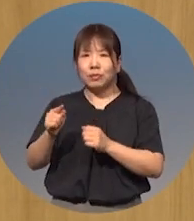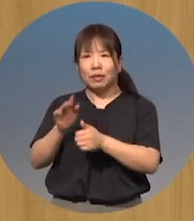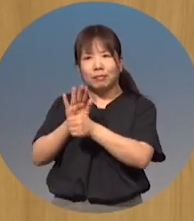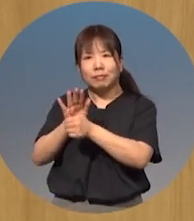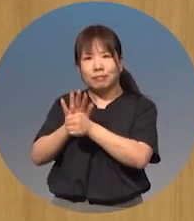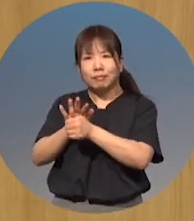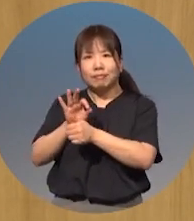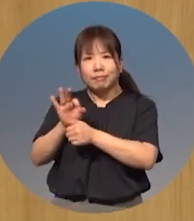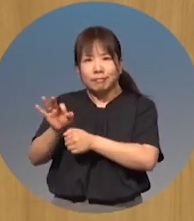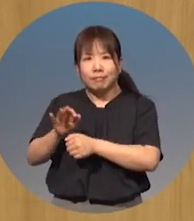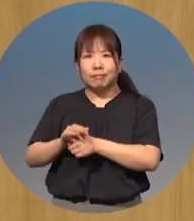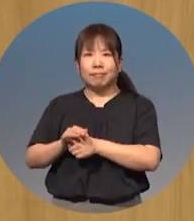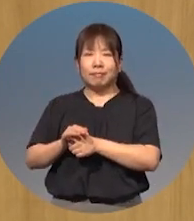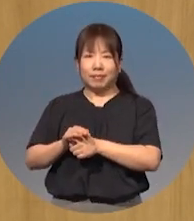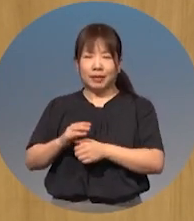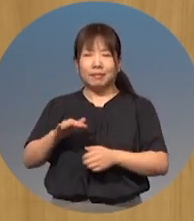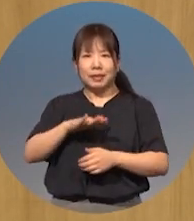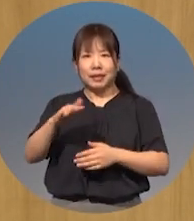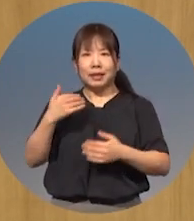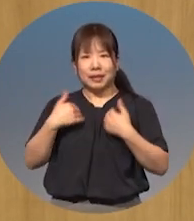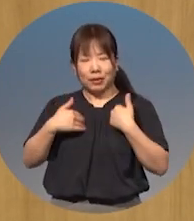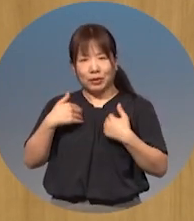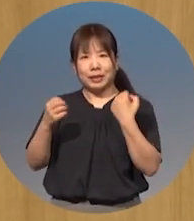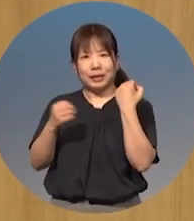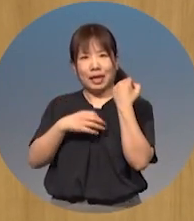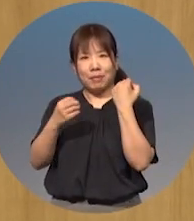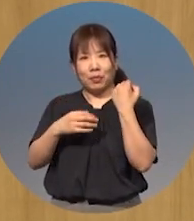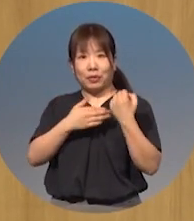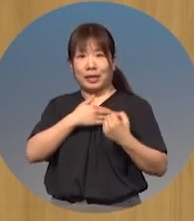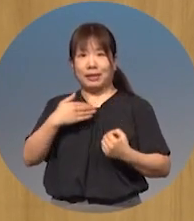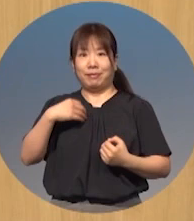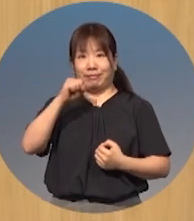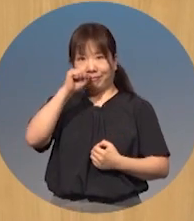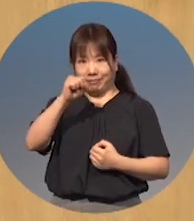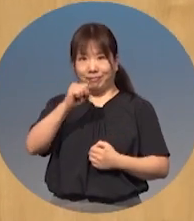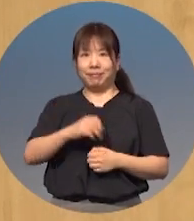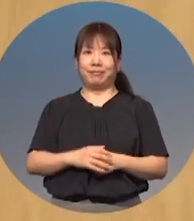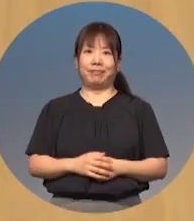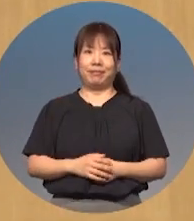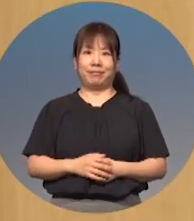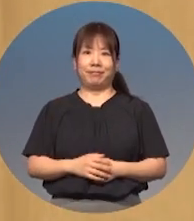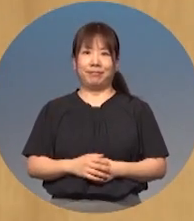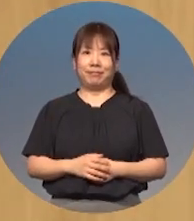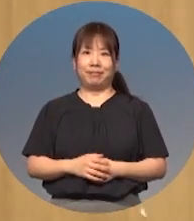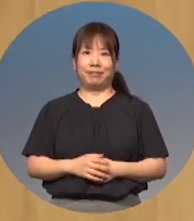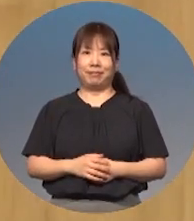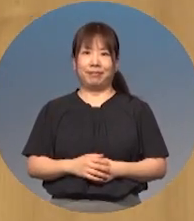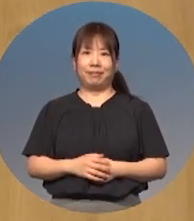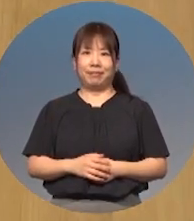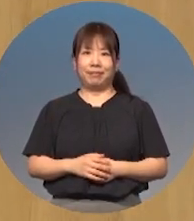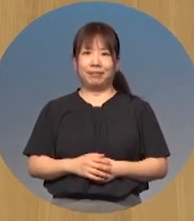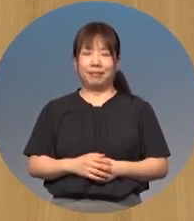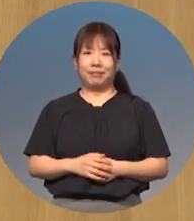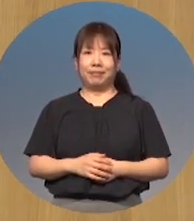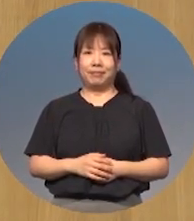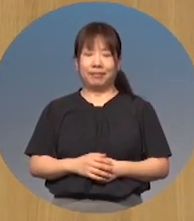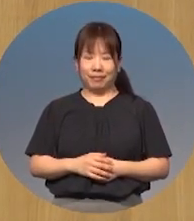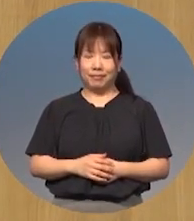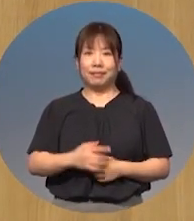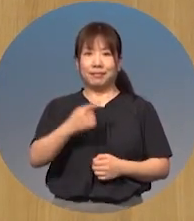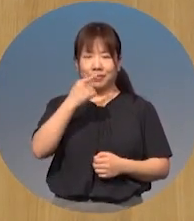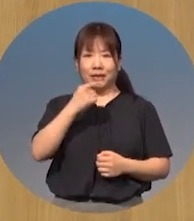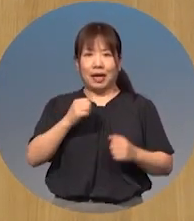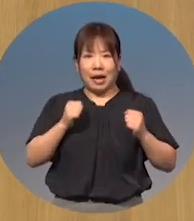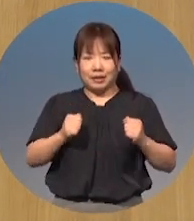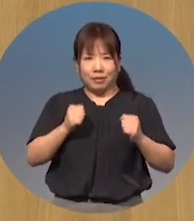してみんなが楽しく買い物ができるようにもします僕は走らず